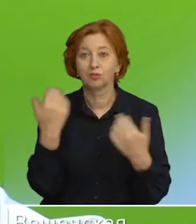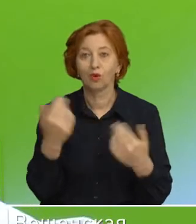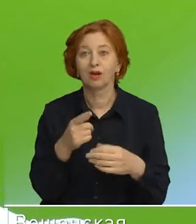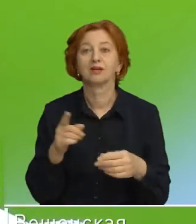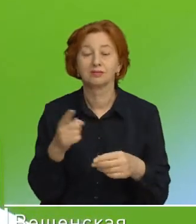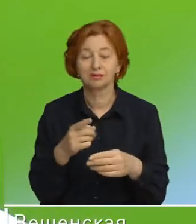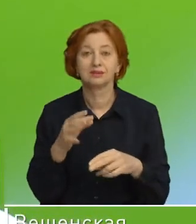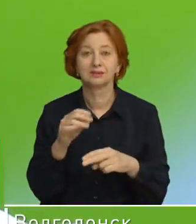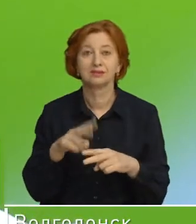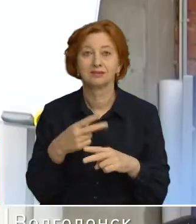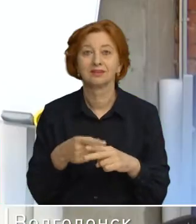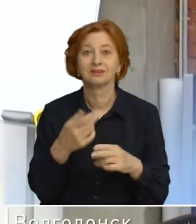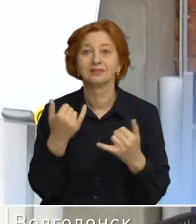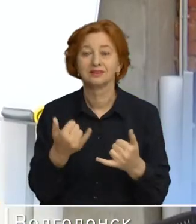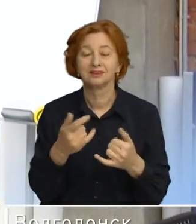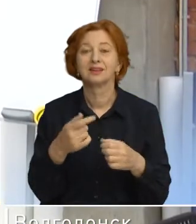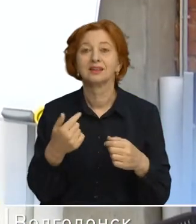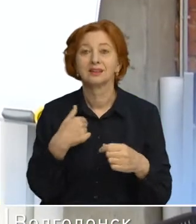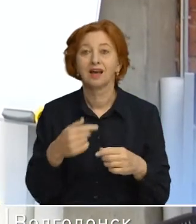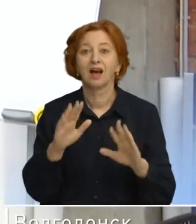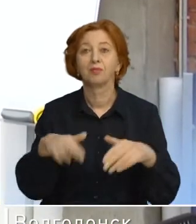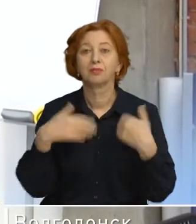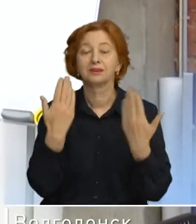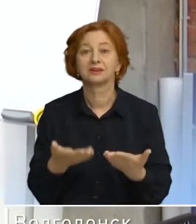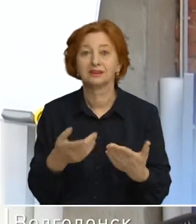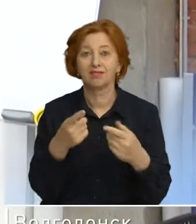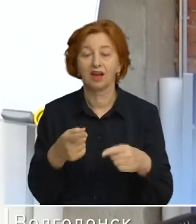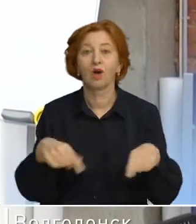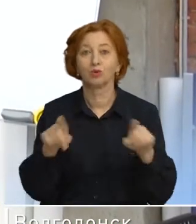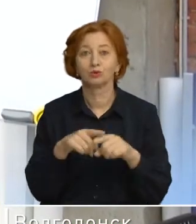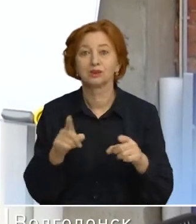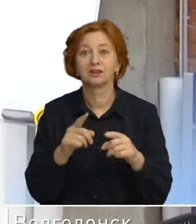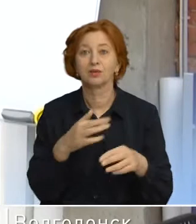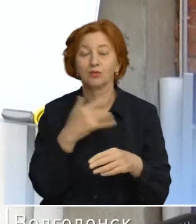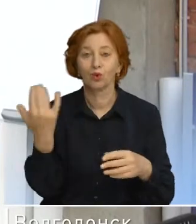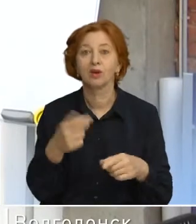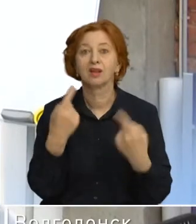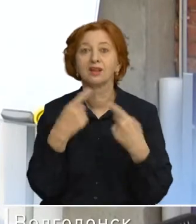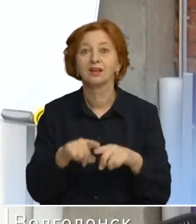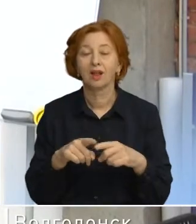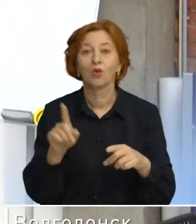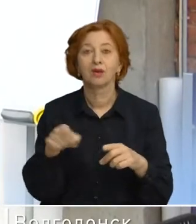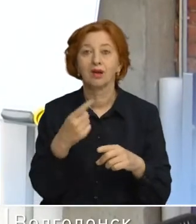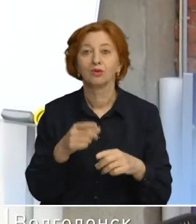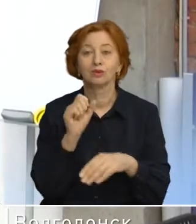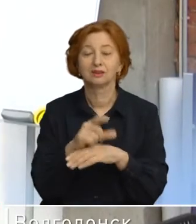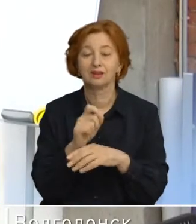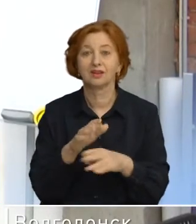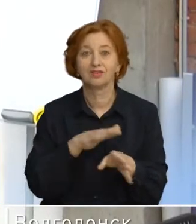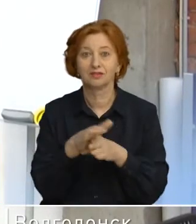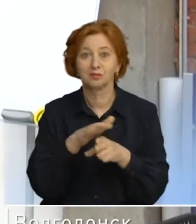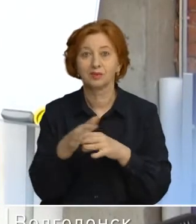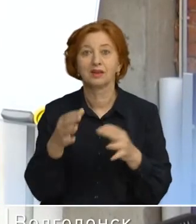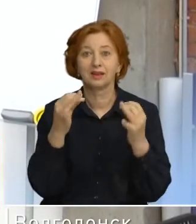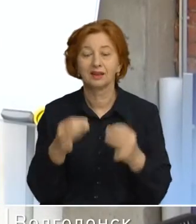Егоров. Я расскажу про перспективные космические технологии, про то, куда они развиваются. То есть это такой как